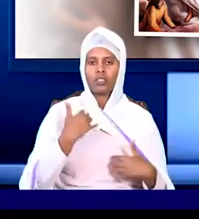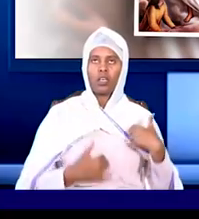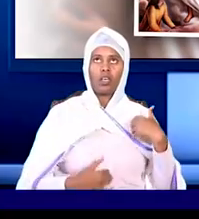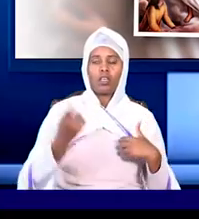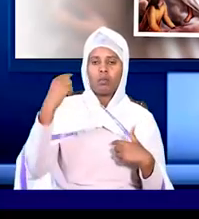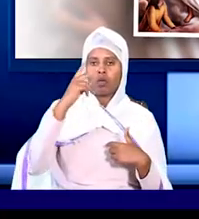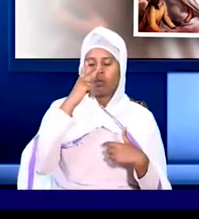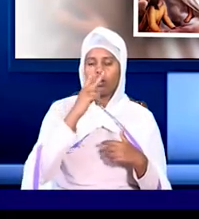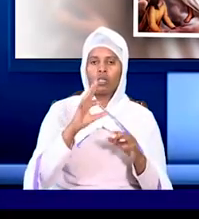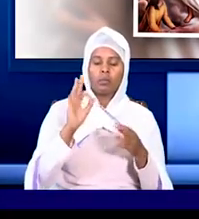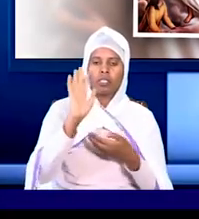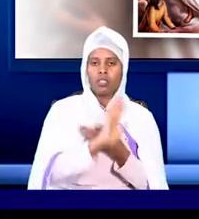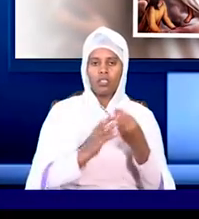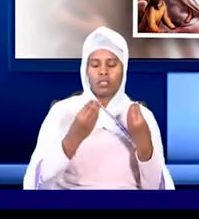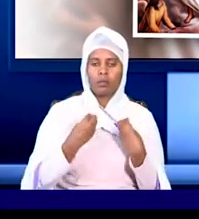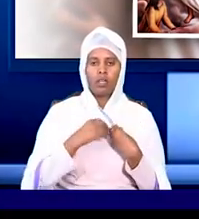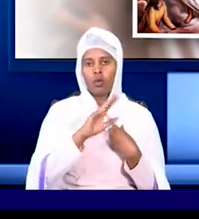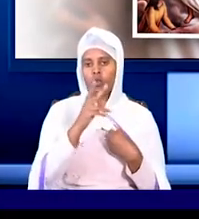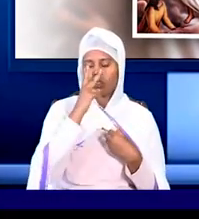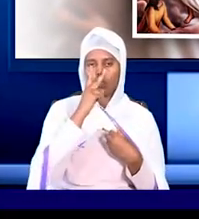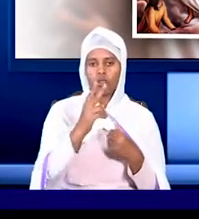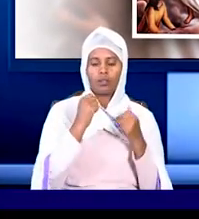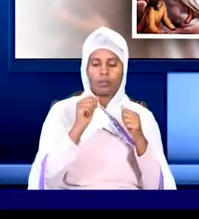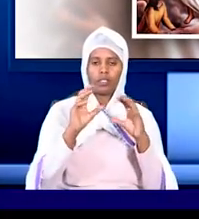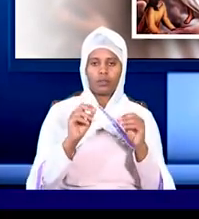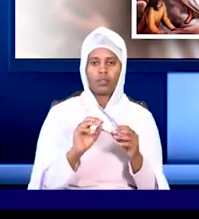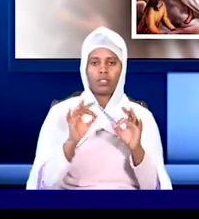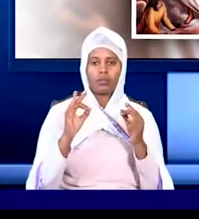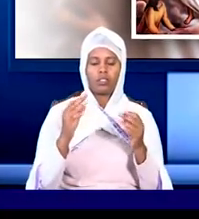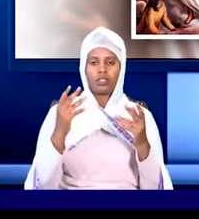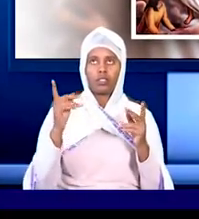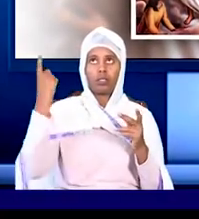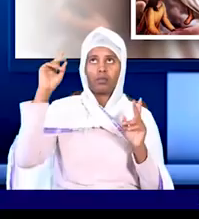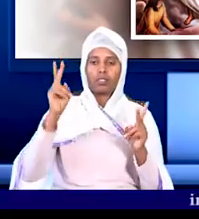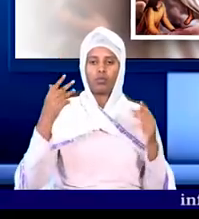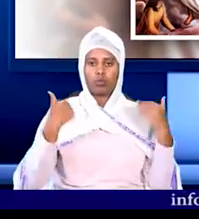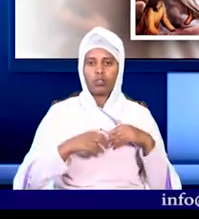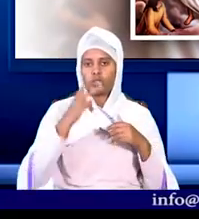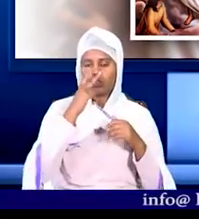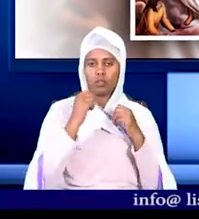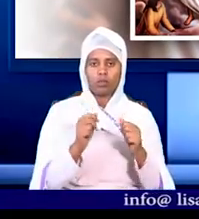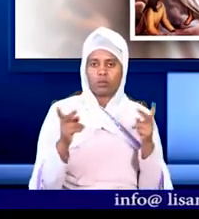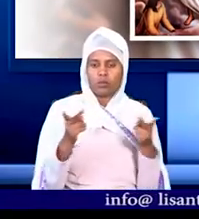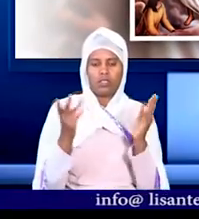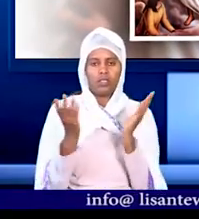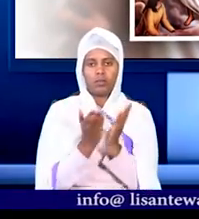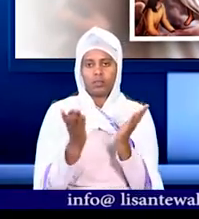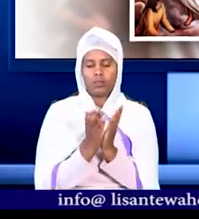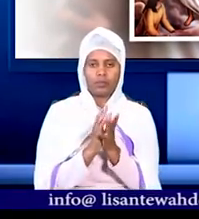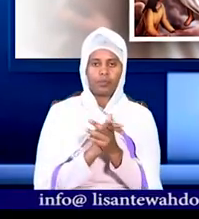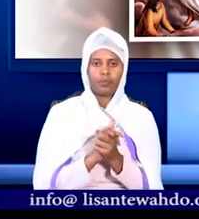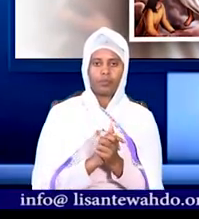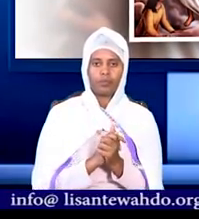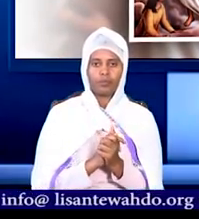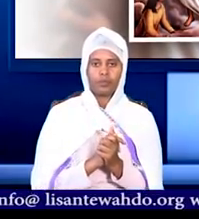نبوبا سقايات انتاي كم مخانو نعانا خانتاي دحنات كم زقابر لنا انتاي كم كم يقرهم تبجوان نازي لكعنا